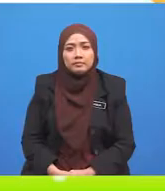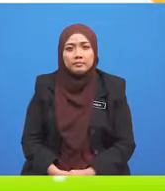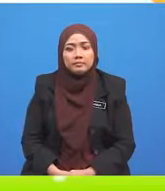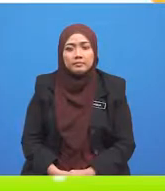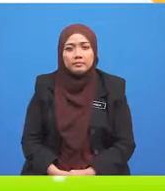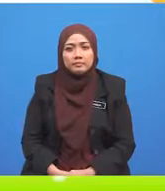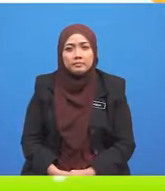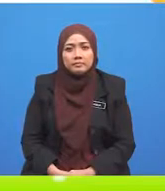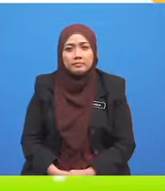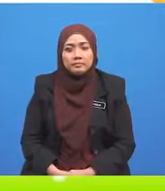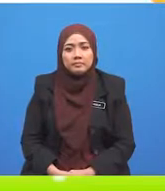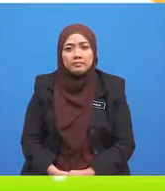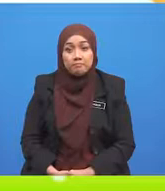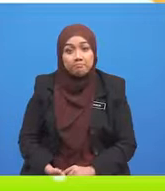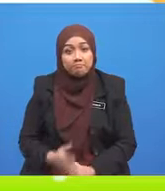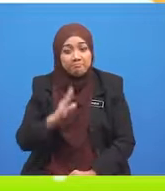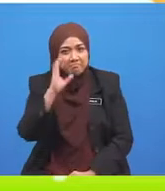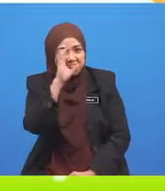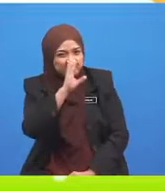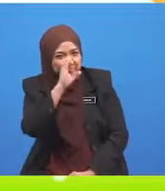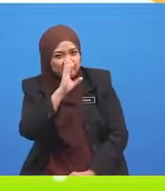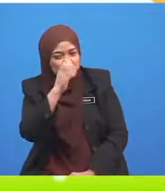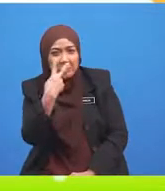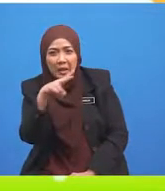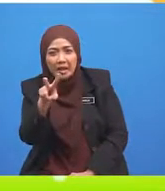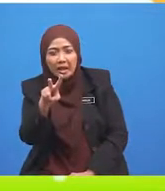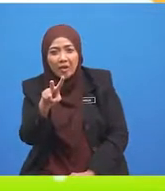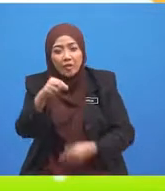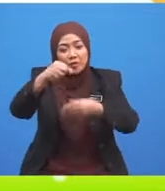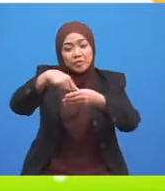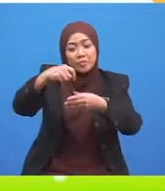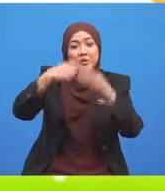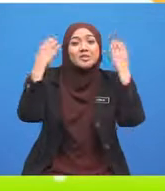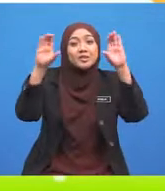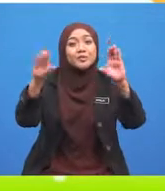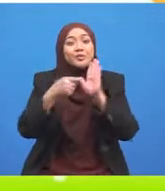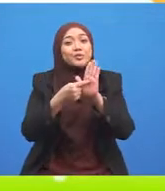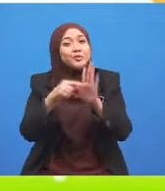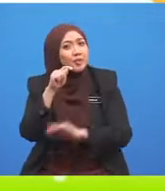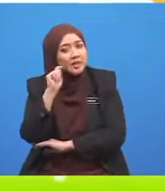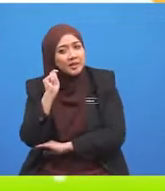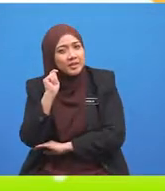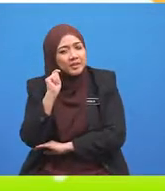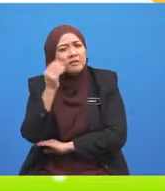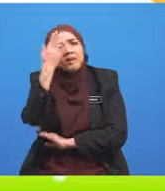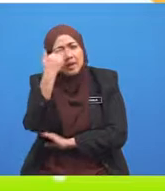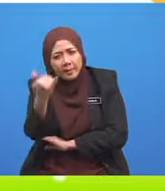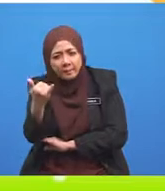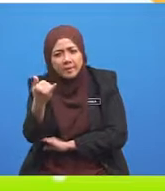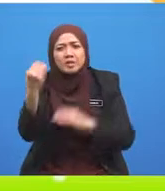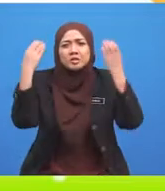Aha, comelkan tabung cikgu. Agaknya, kenapa cikgu pilih tabung ini